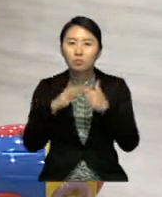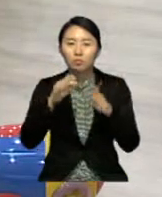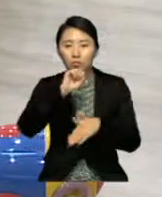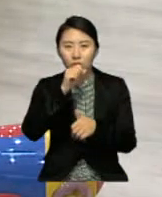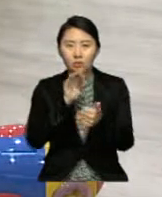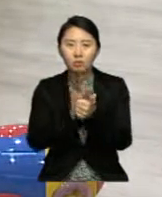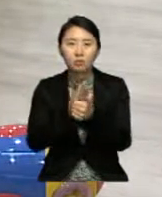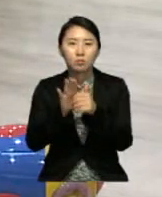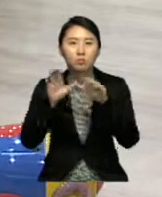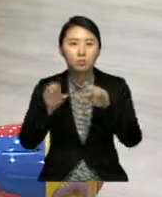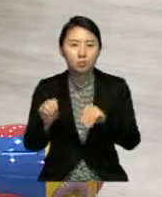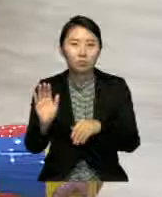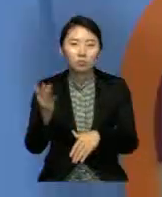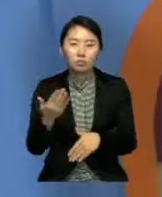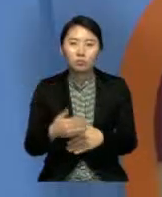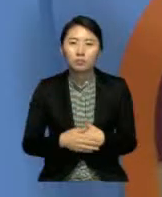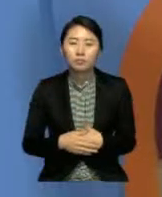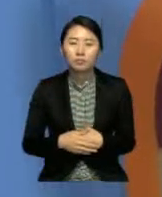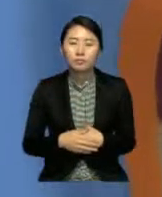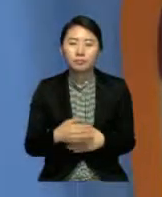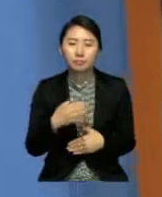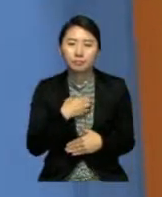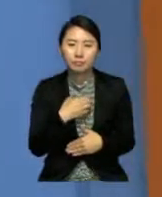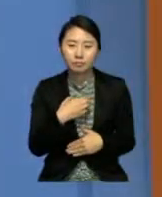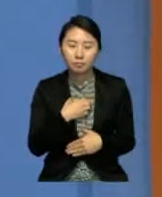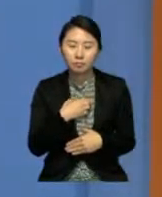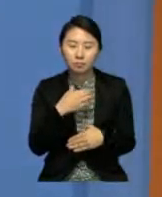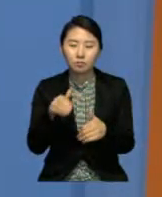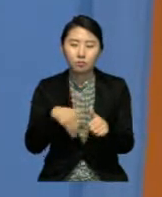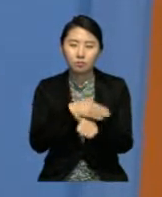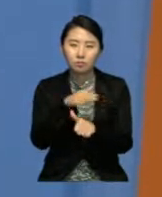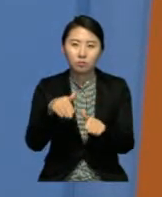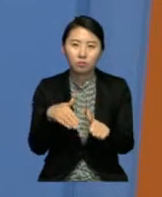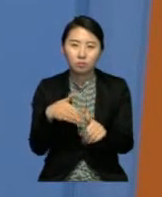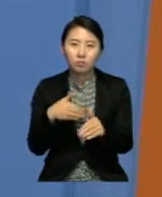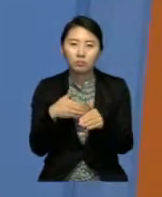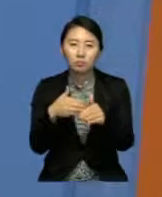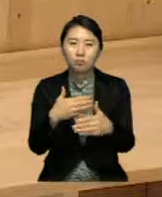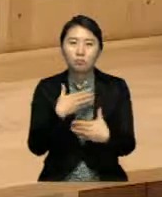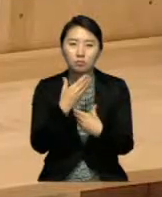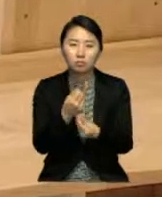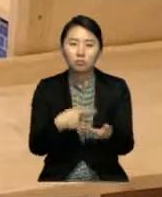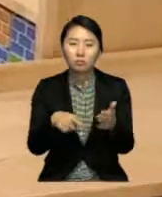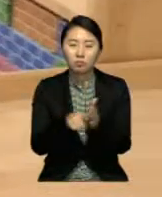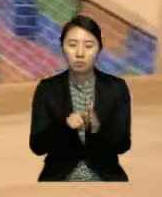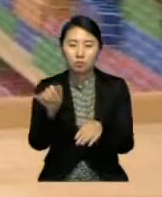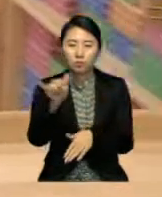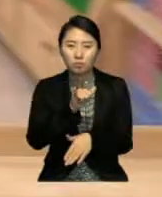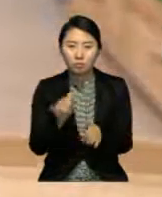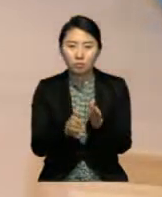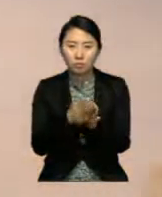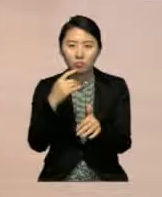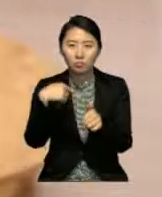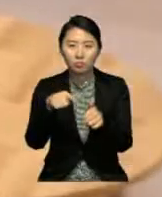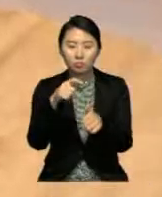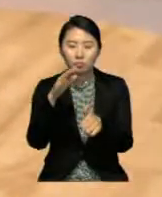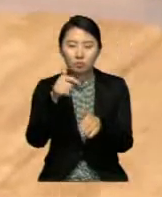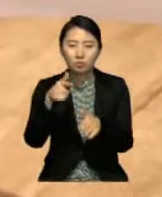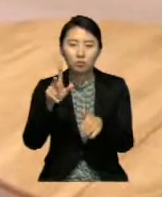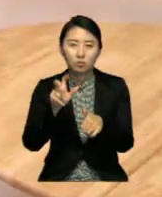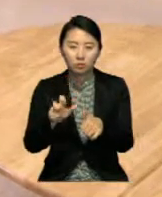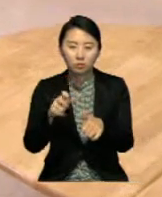예산 지원이 중단됩니다 위태롭게 이어지고 있는 누리과정 안착을 위해 전국 시 도교육감 과 보육교사 들은